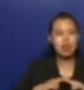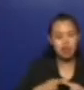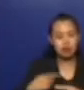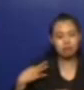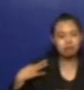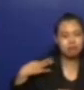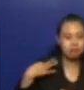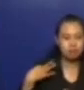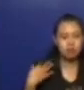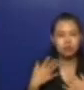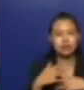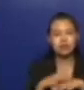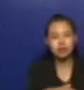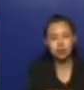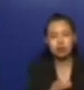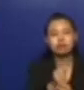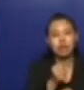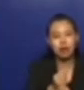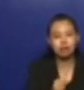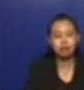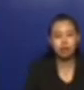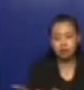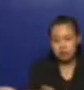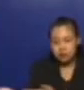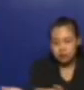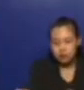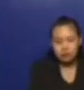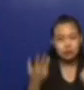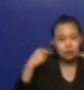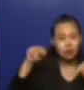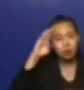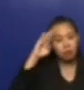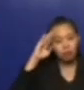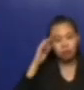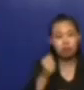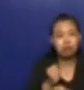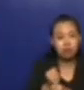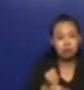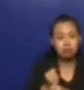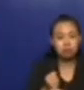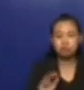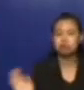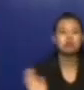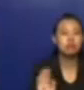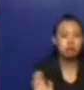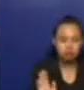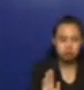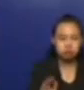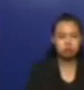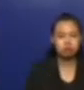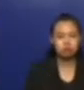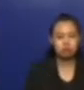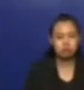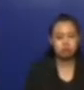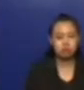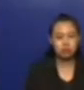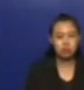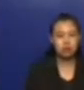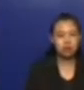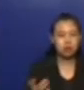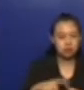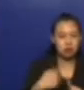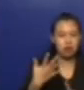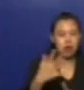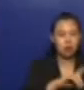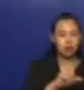ไม่มีใครไปเชิญชวนพลเอกประยุทธ์จันทร์โอชามาเป็นนายกนะท่านประธานถ้าท่านประธานจำได้วันที่22พฤษภ